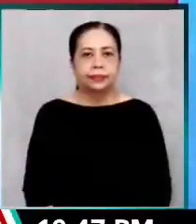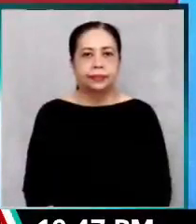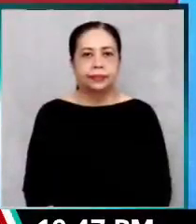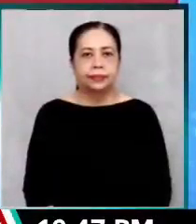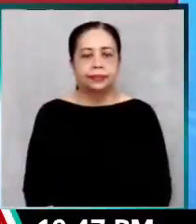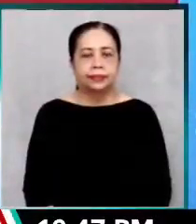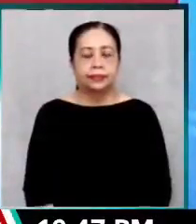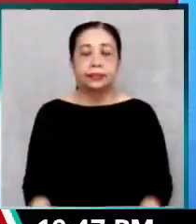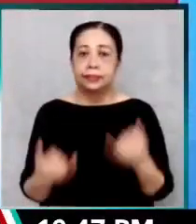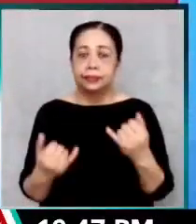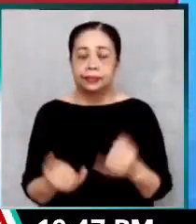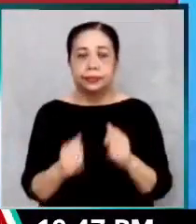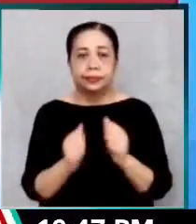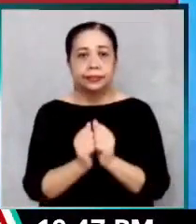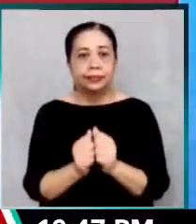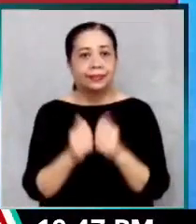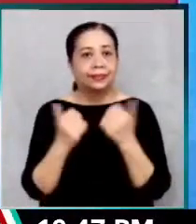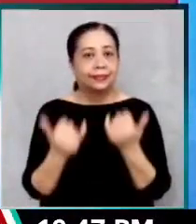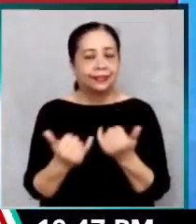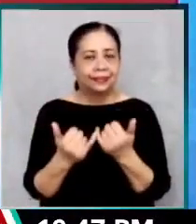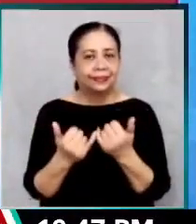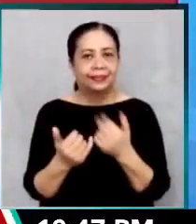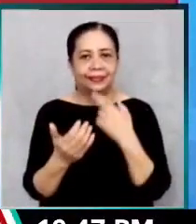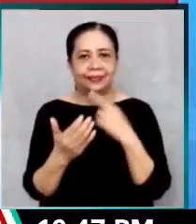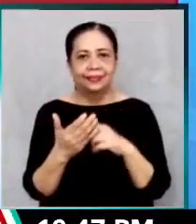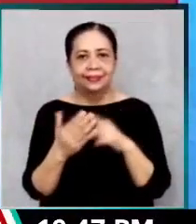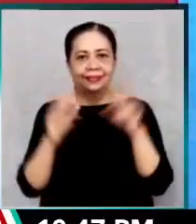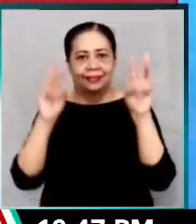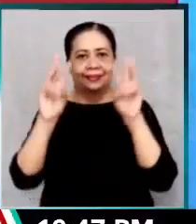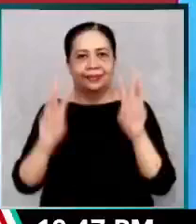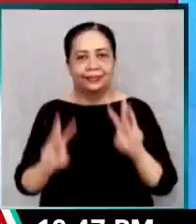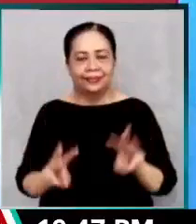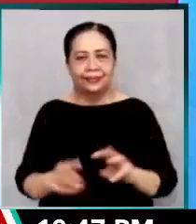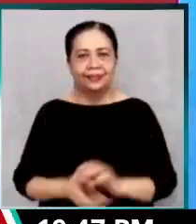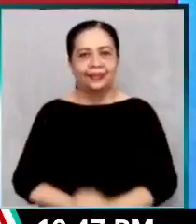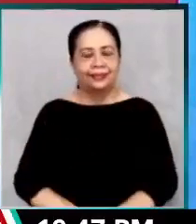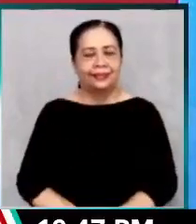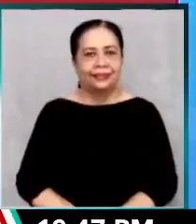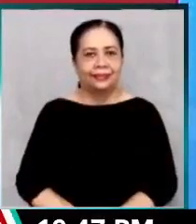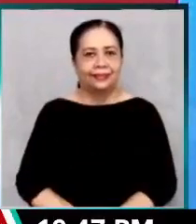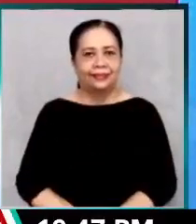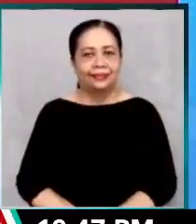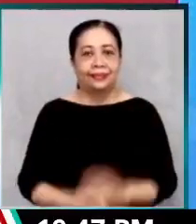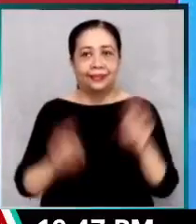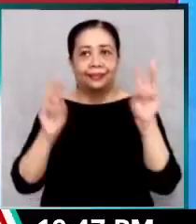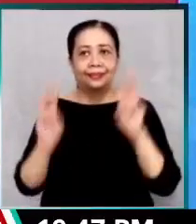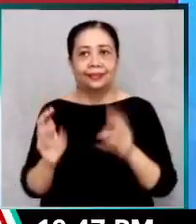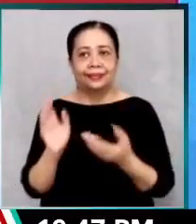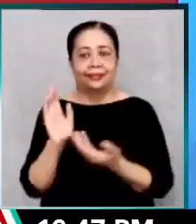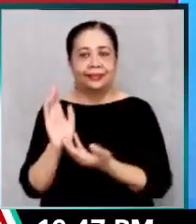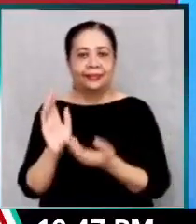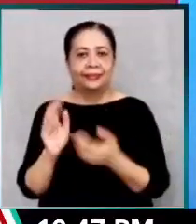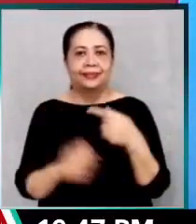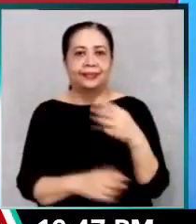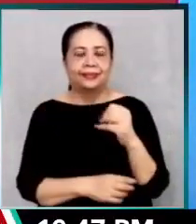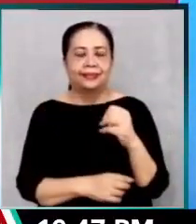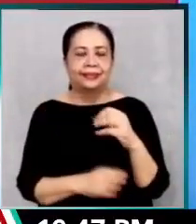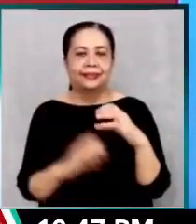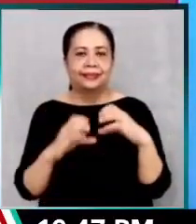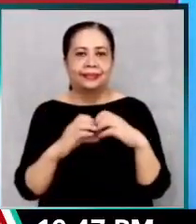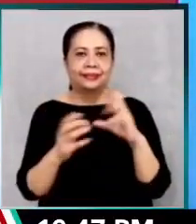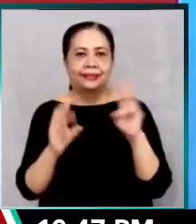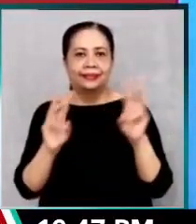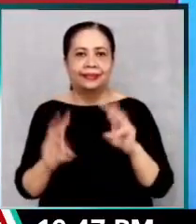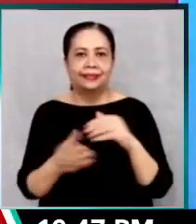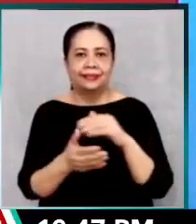Gabi, makakasama natin ang ating tagapaghatid ng latest sa lagay ng panahon, ang weather presenter ng GMA Integrated News Weather Center, si